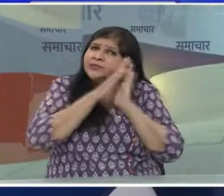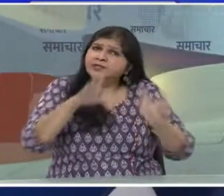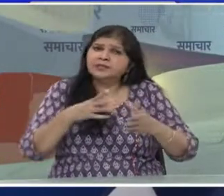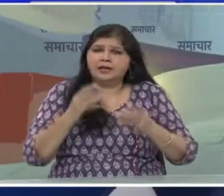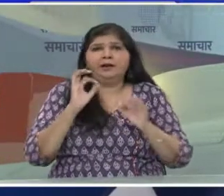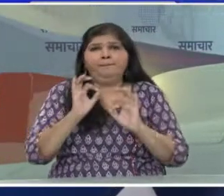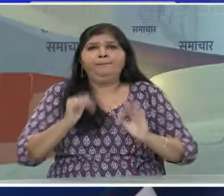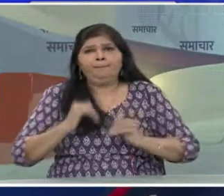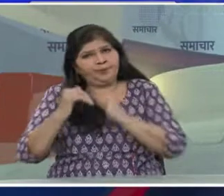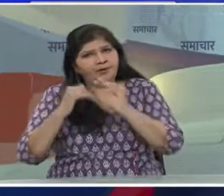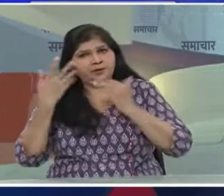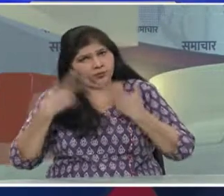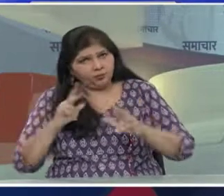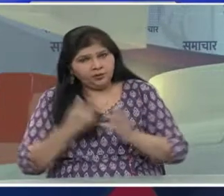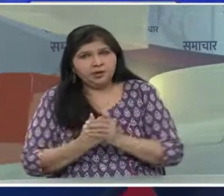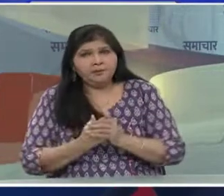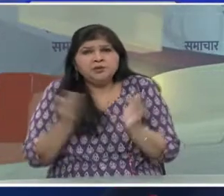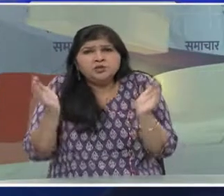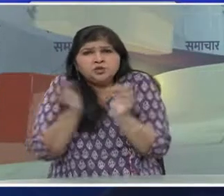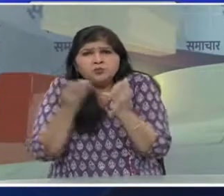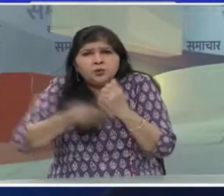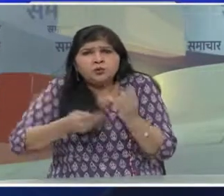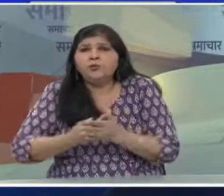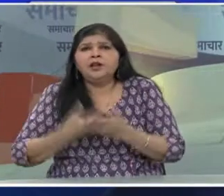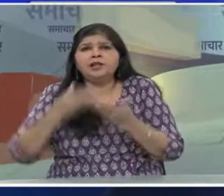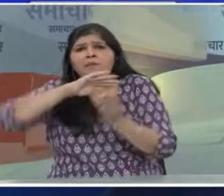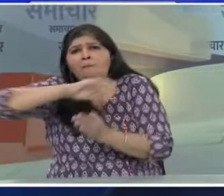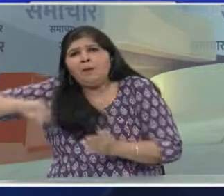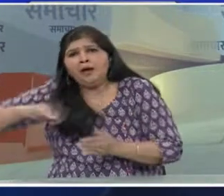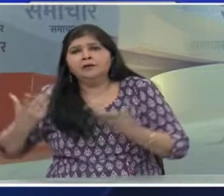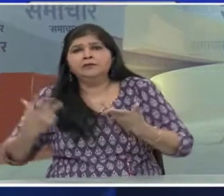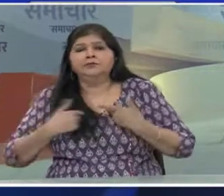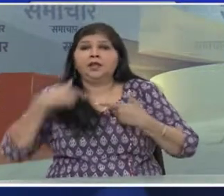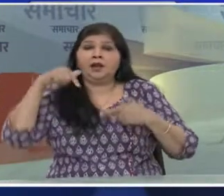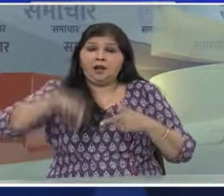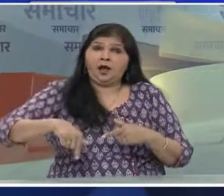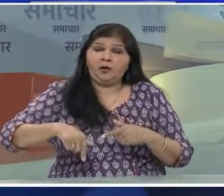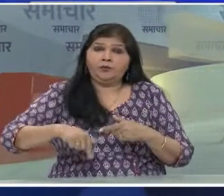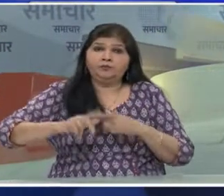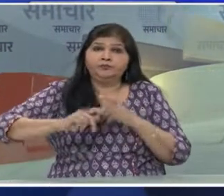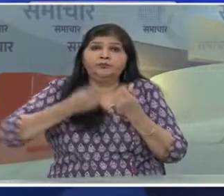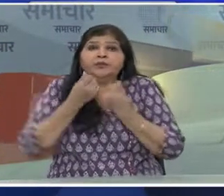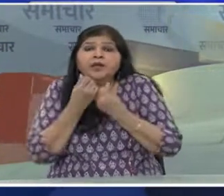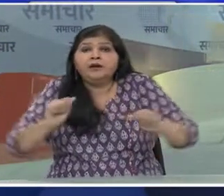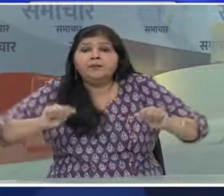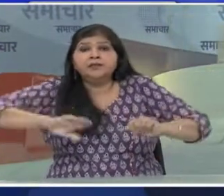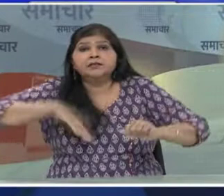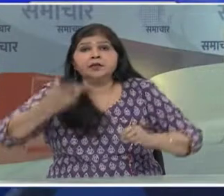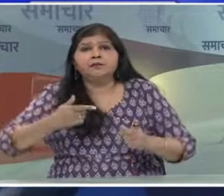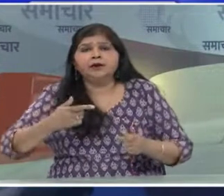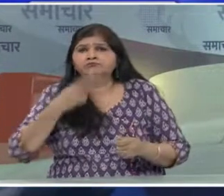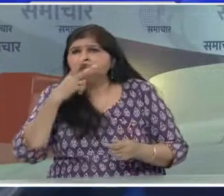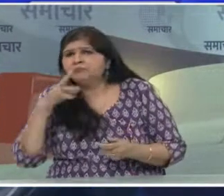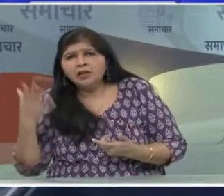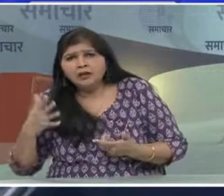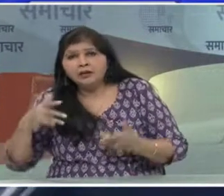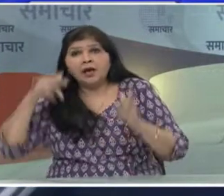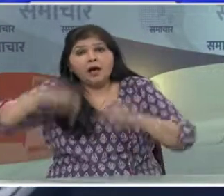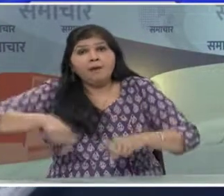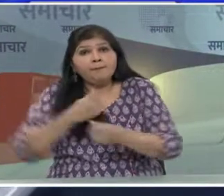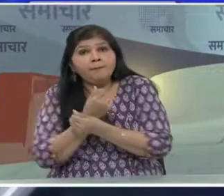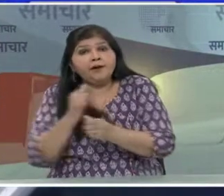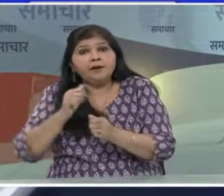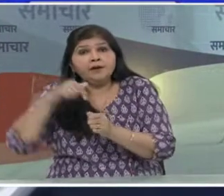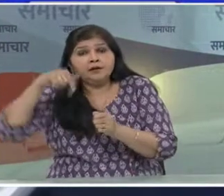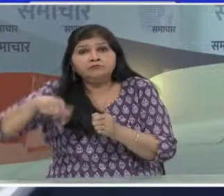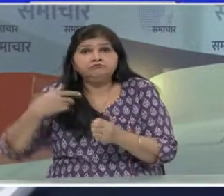थे कि भारत गांव में बसता है, लेकिन आजादी के बाद शायद अनदेखी उसकी हुई। लेकिन